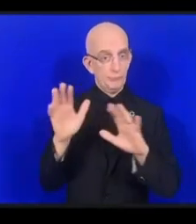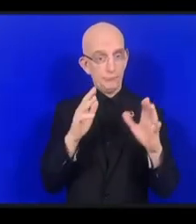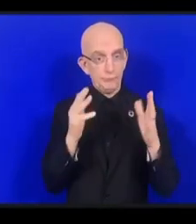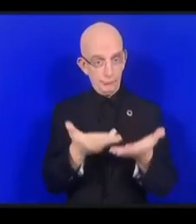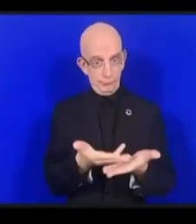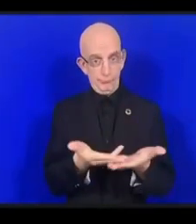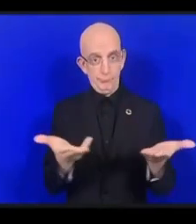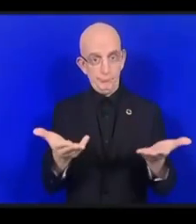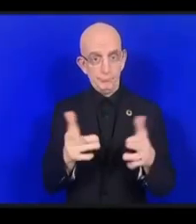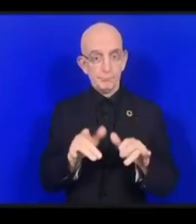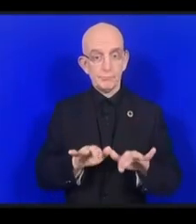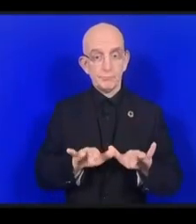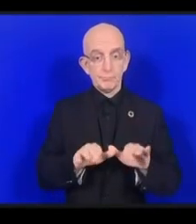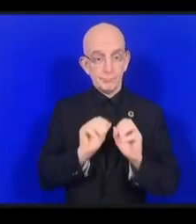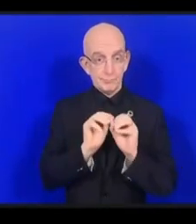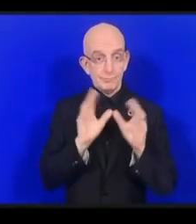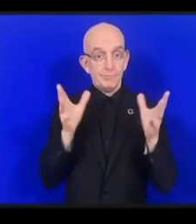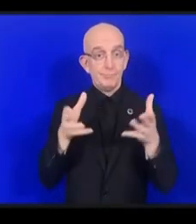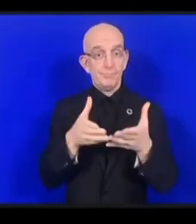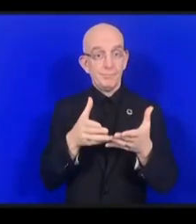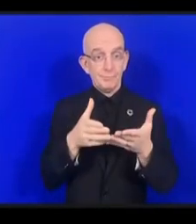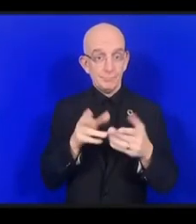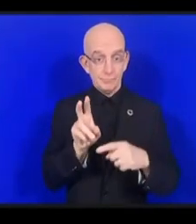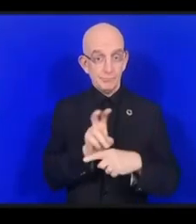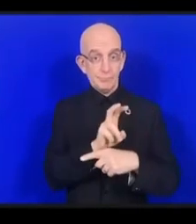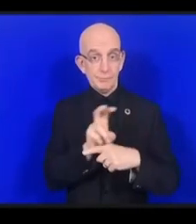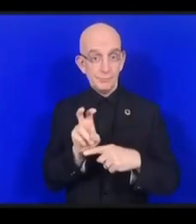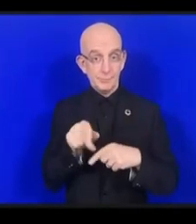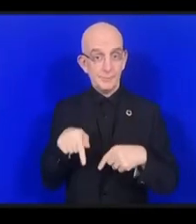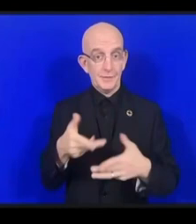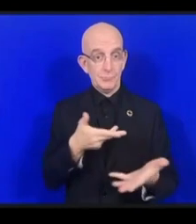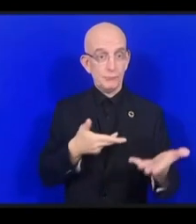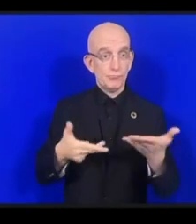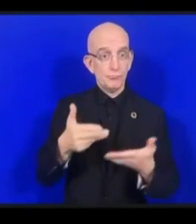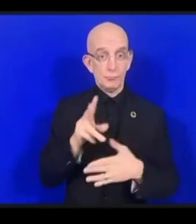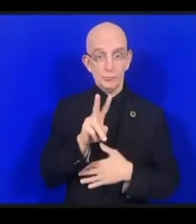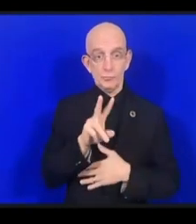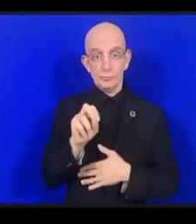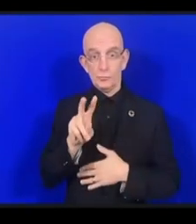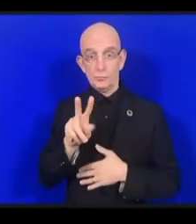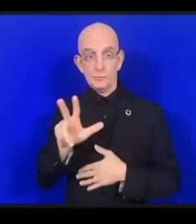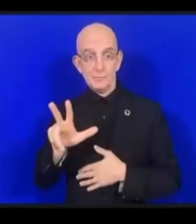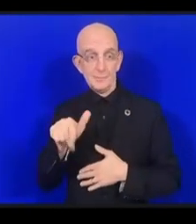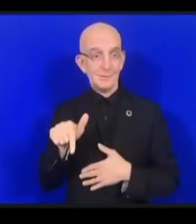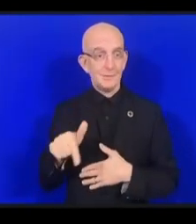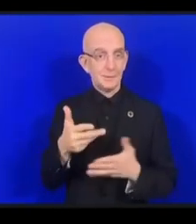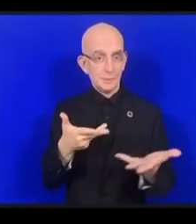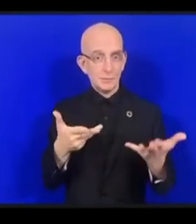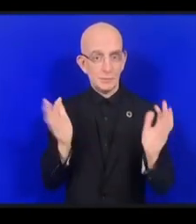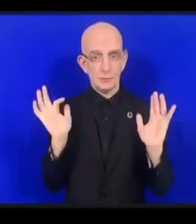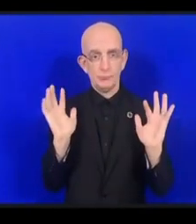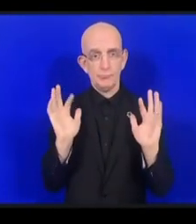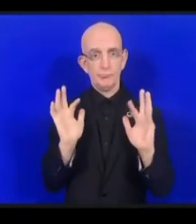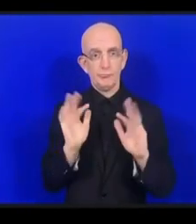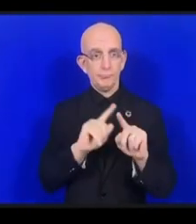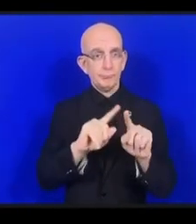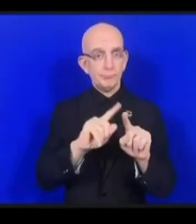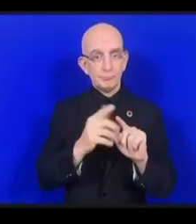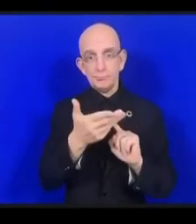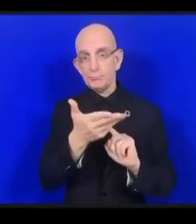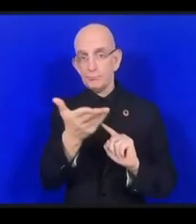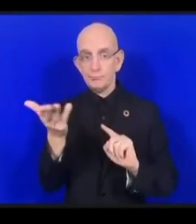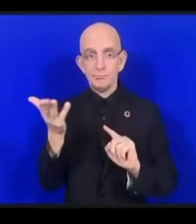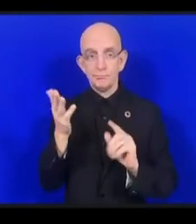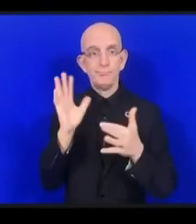社会にといったあらゆる立場の人たちが集まって、この度インターネ